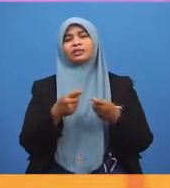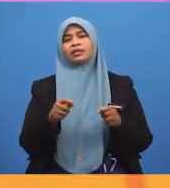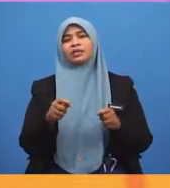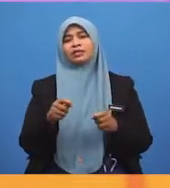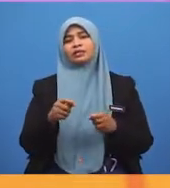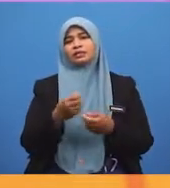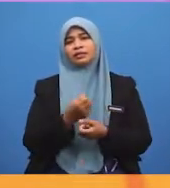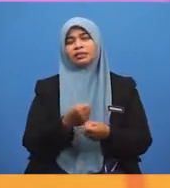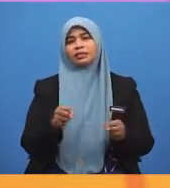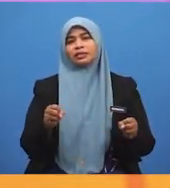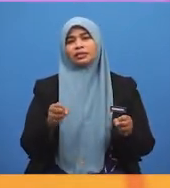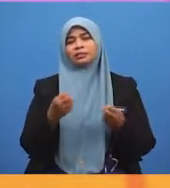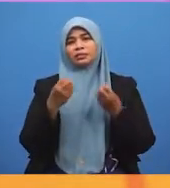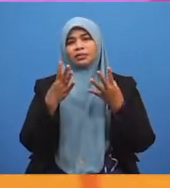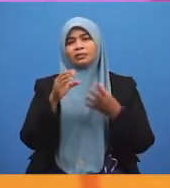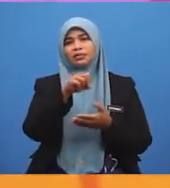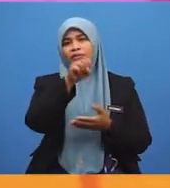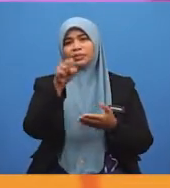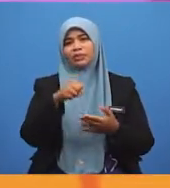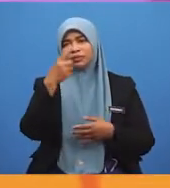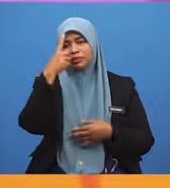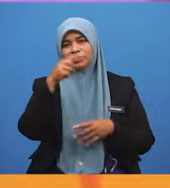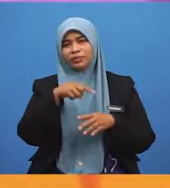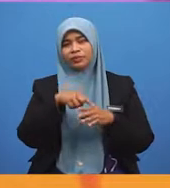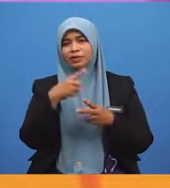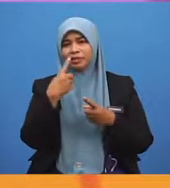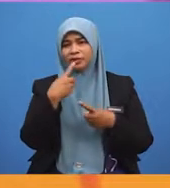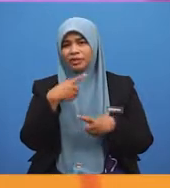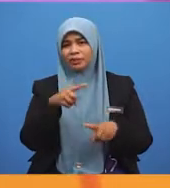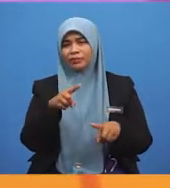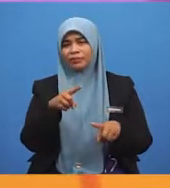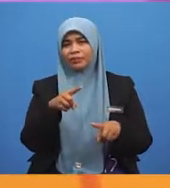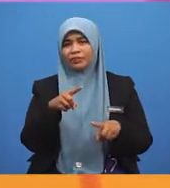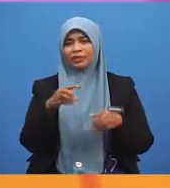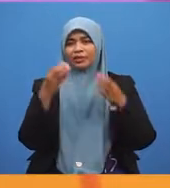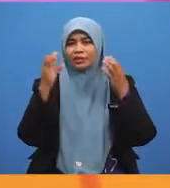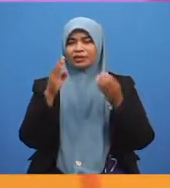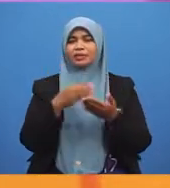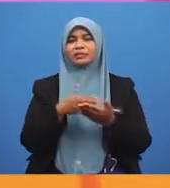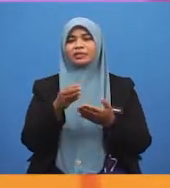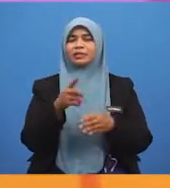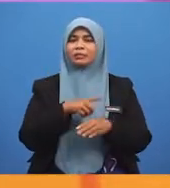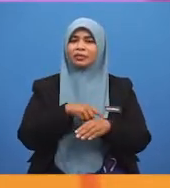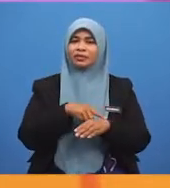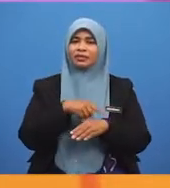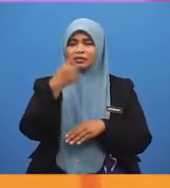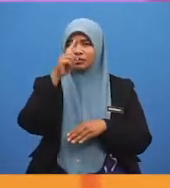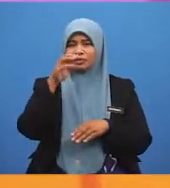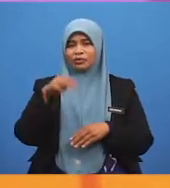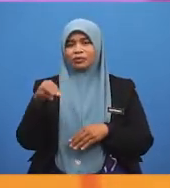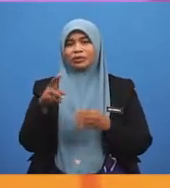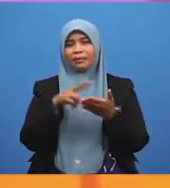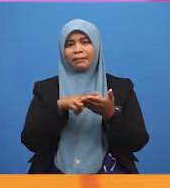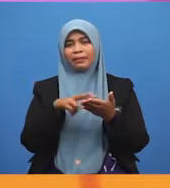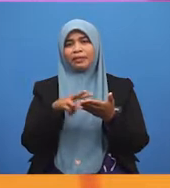soalan yang perlu kamu jawab. Cikgu Red berikan sedikit masa untuk murid-murid membaca